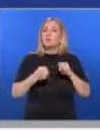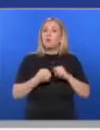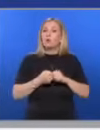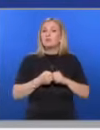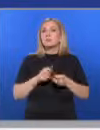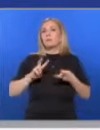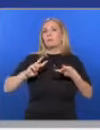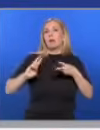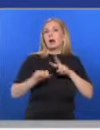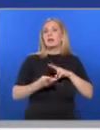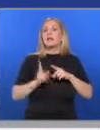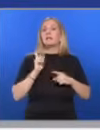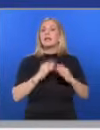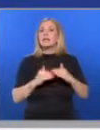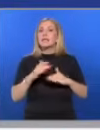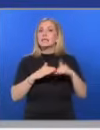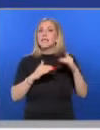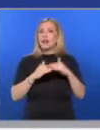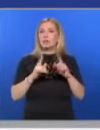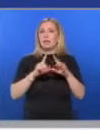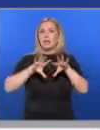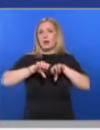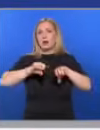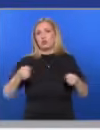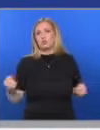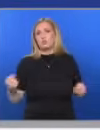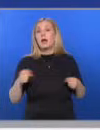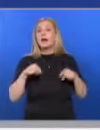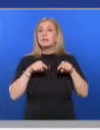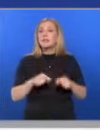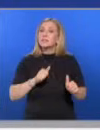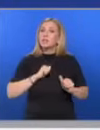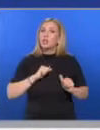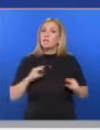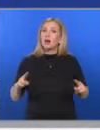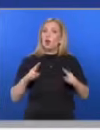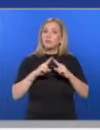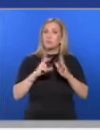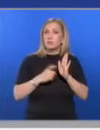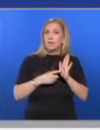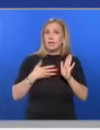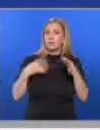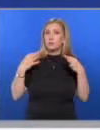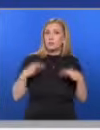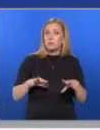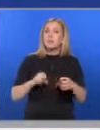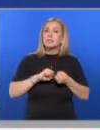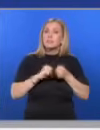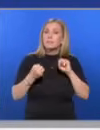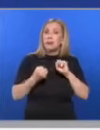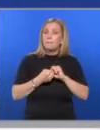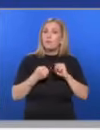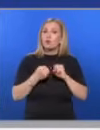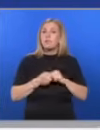противоположното. Трябва да изграждаме, а не да рушим. Трябва да защитаваме върховенството на закона, нашите свободи и да се борим